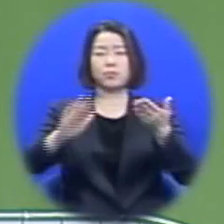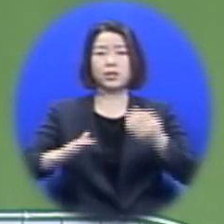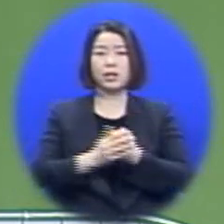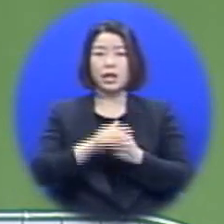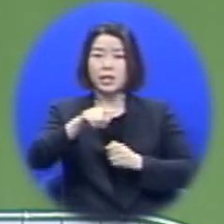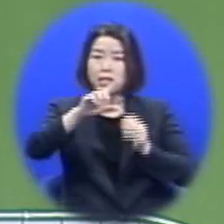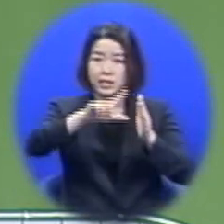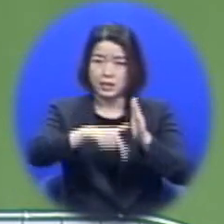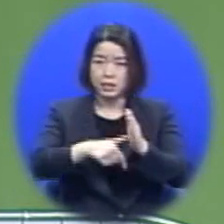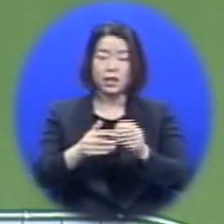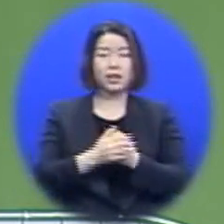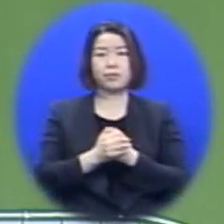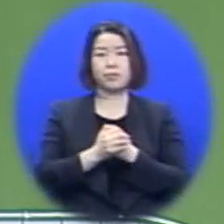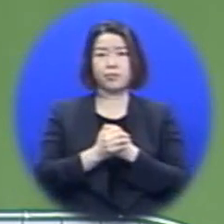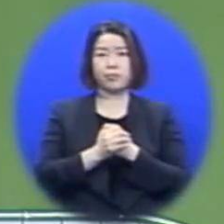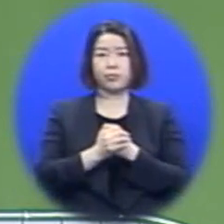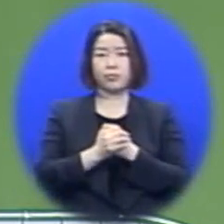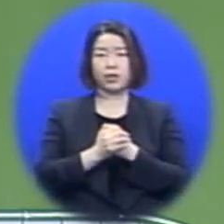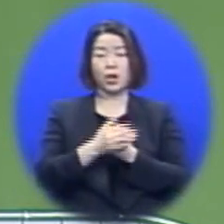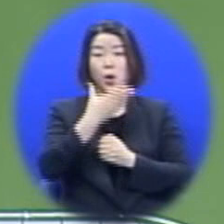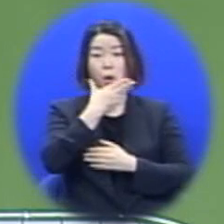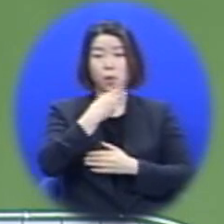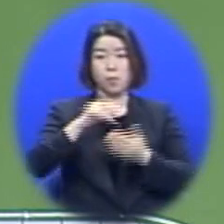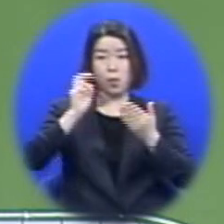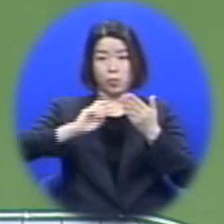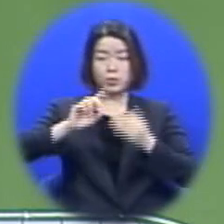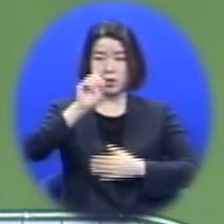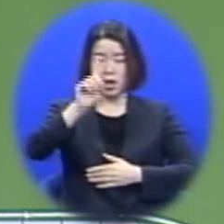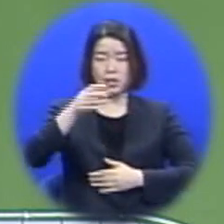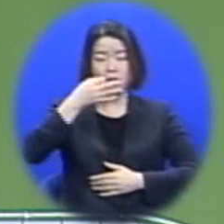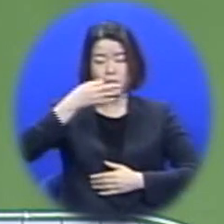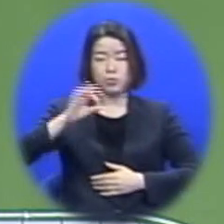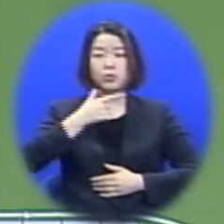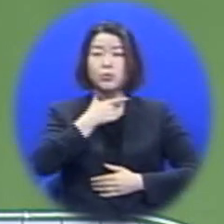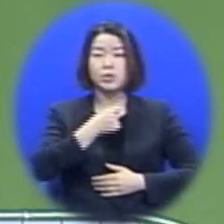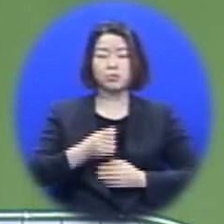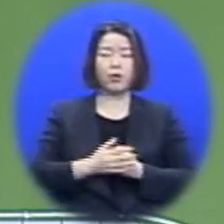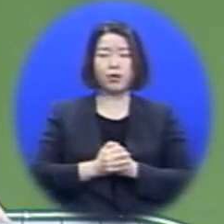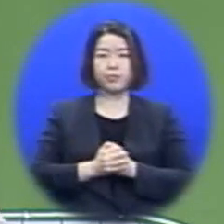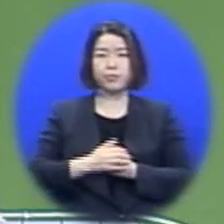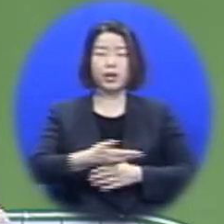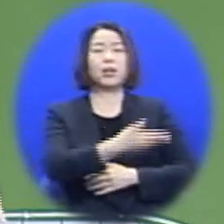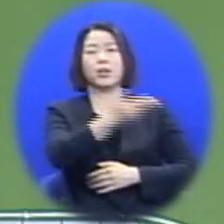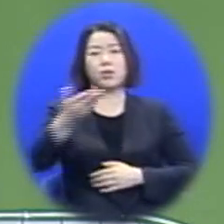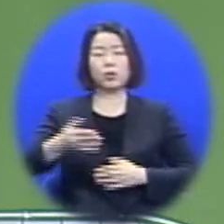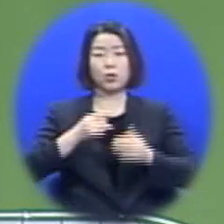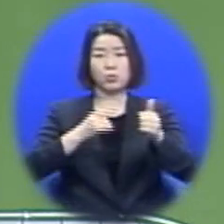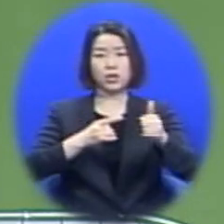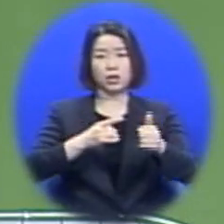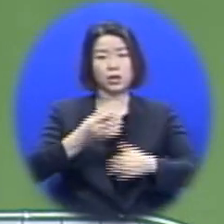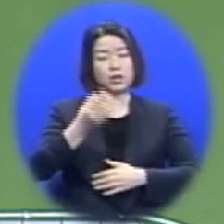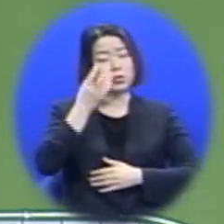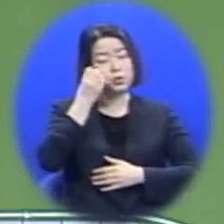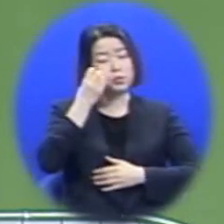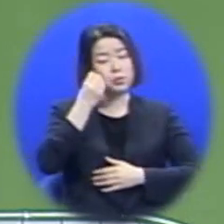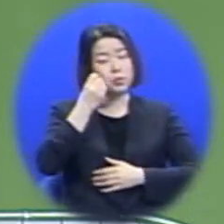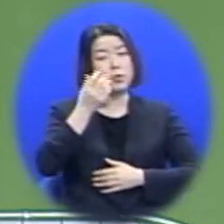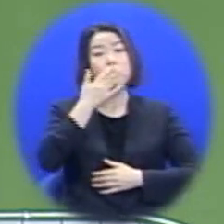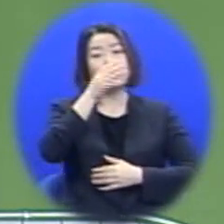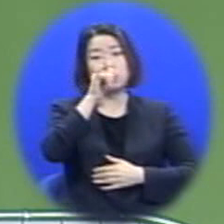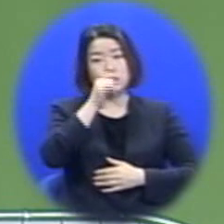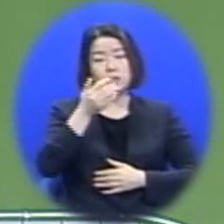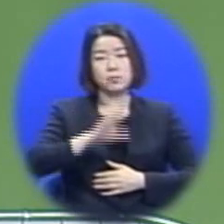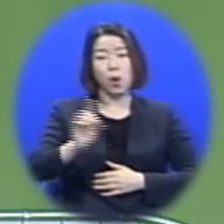우리 이 시간 복음 찬양을 하나 좀 불렀으면 좋겠어요. 여러분에게 조금 낯선 찬양일 수도 있겠고